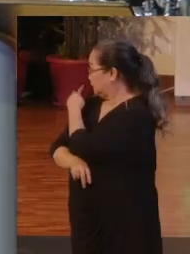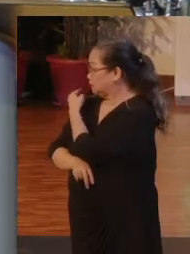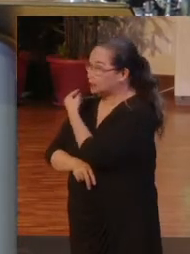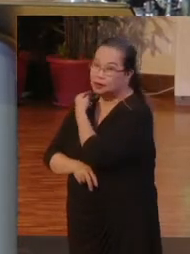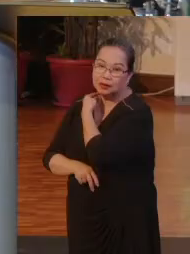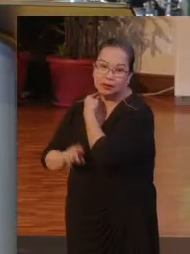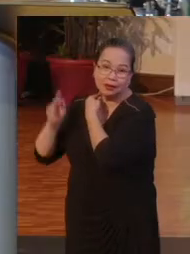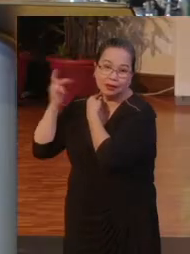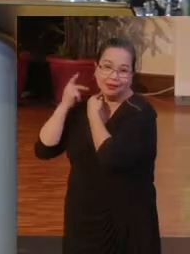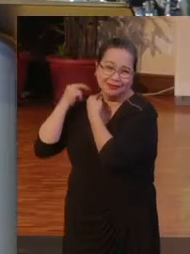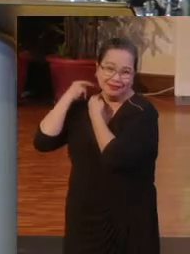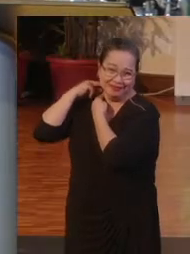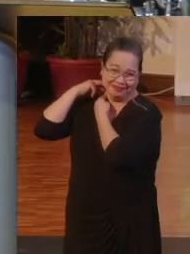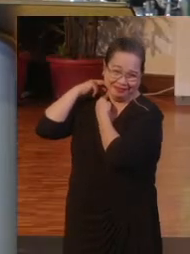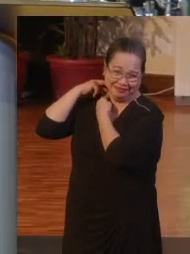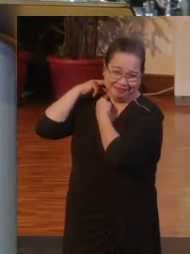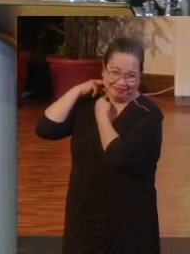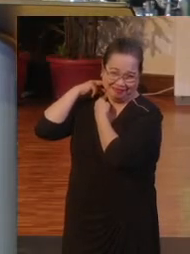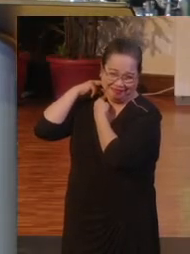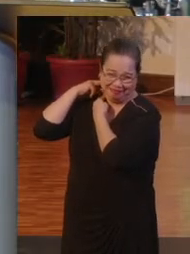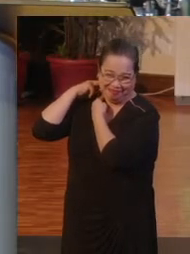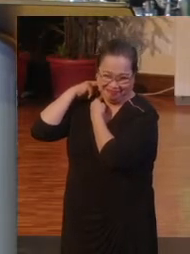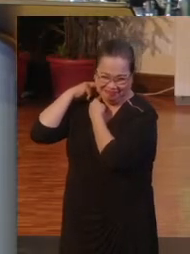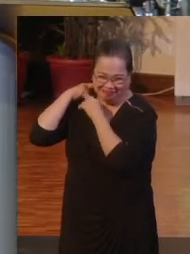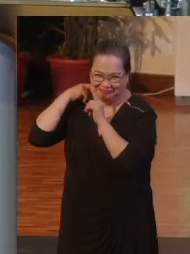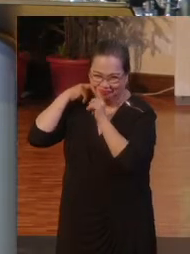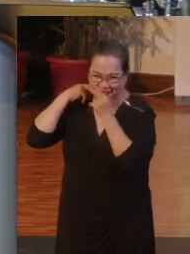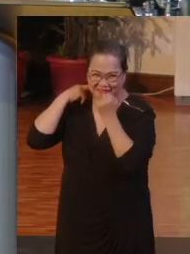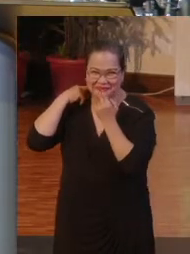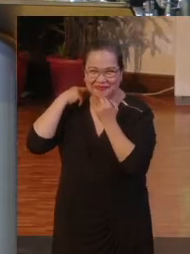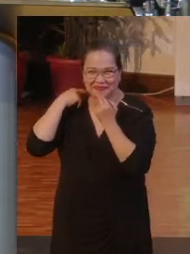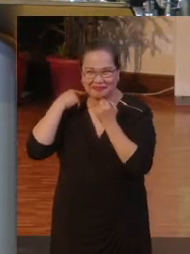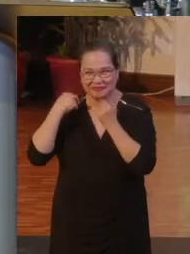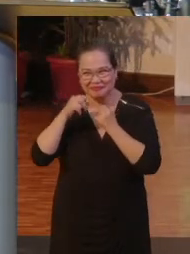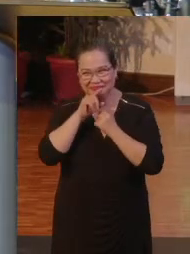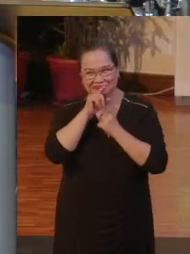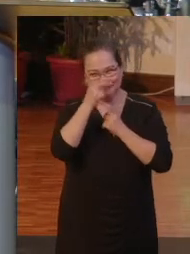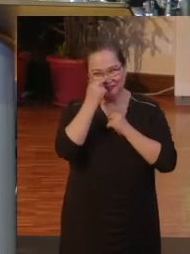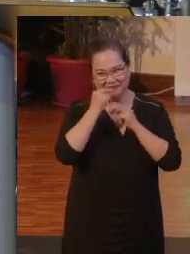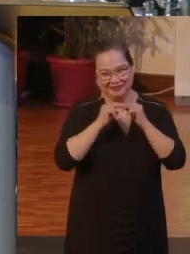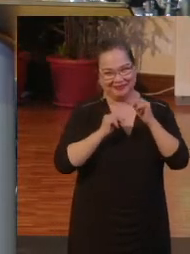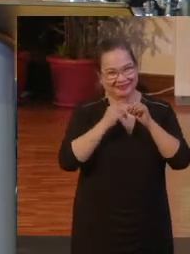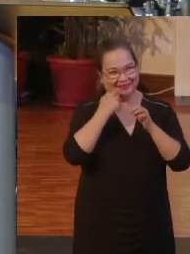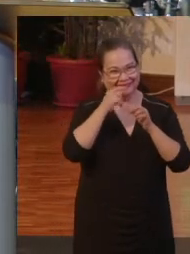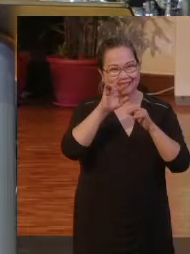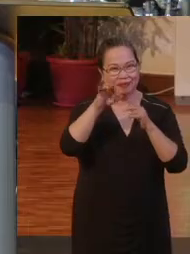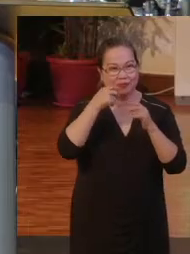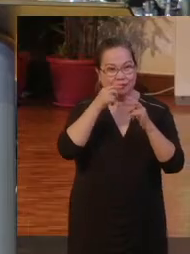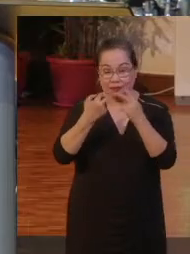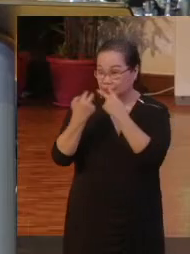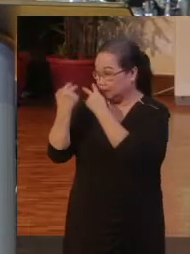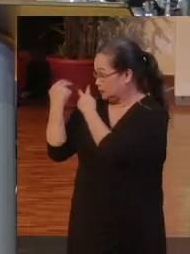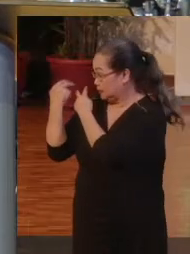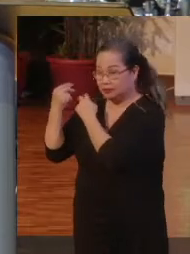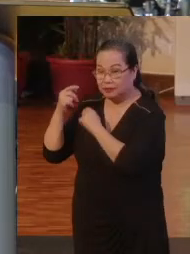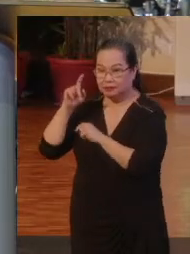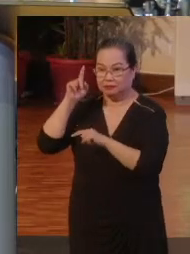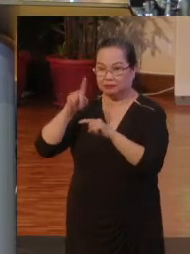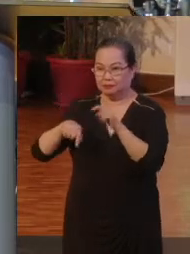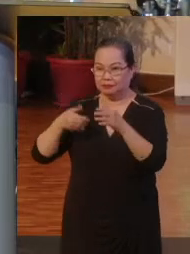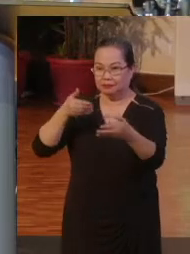neck, no? Pero ang tama po yun, ang hindi po lumingon sa pinanggalingan,